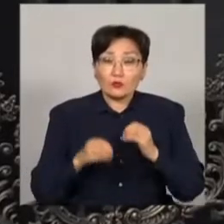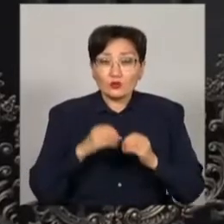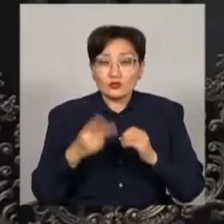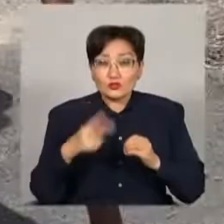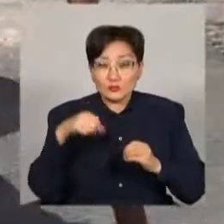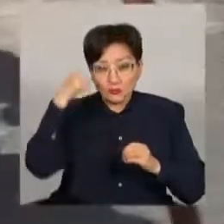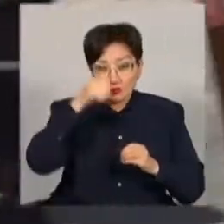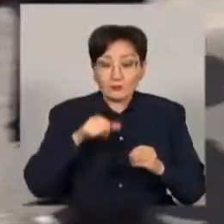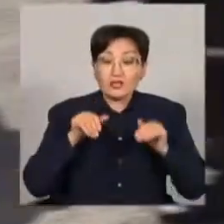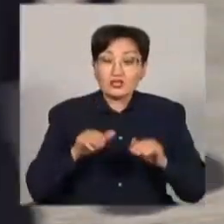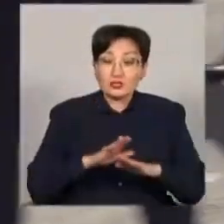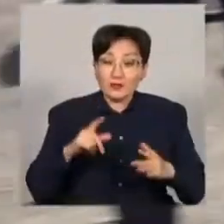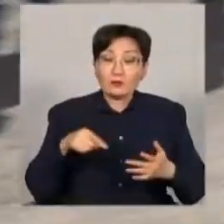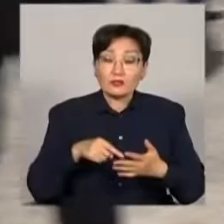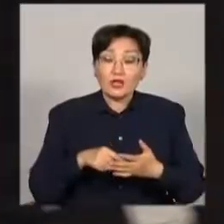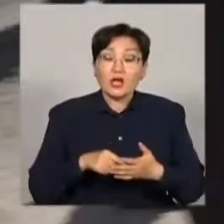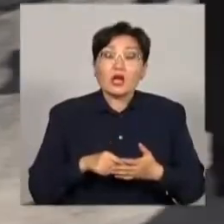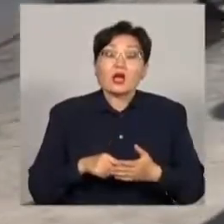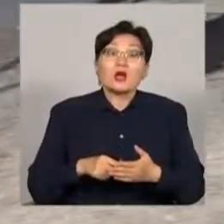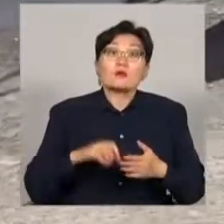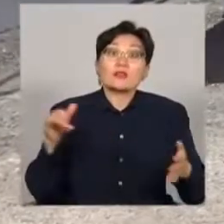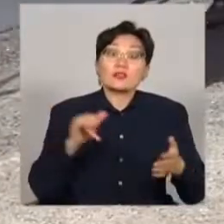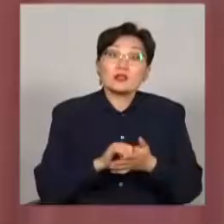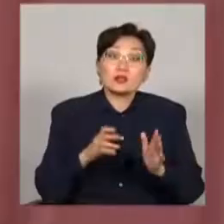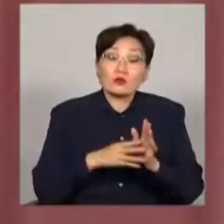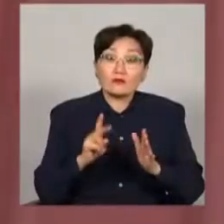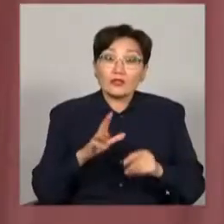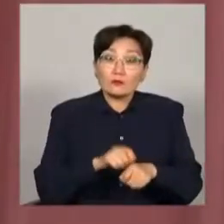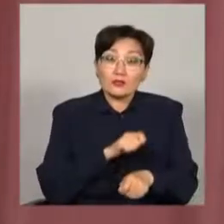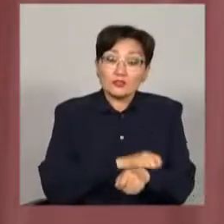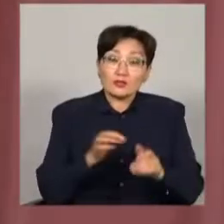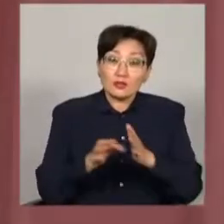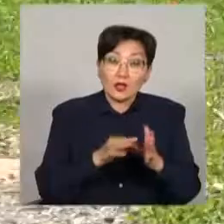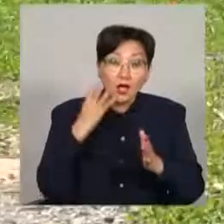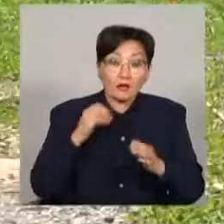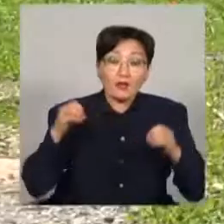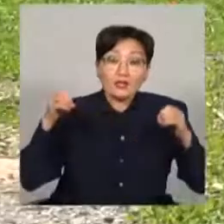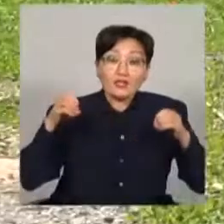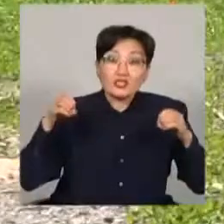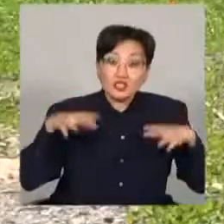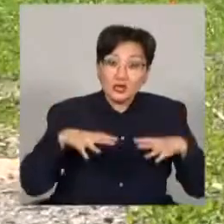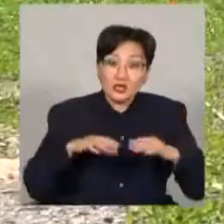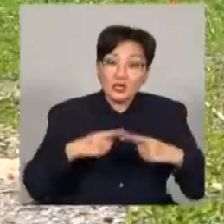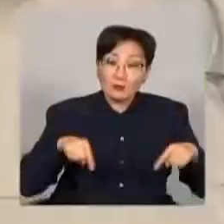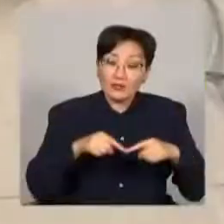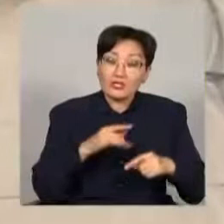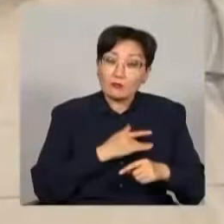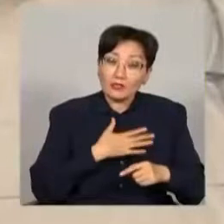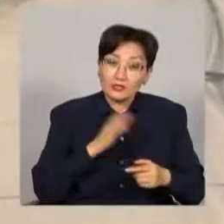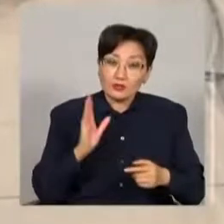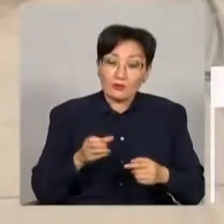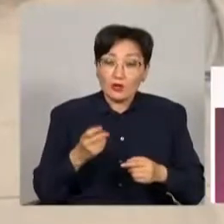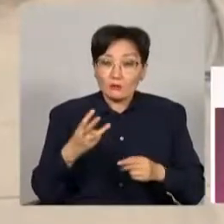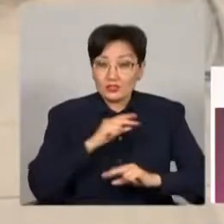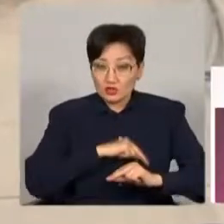келе жатқан мәселе. Трансформатор орнатылатын 9 шаршы метр жер бірден Алматы жарық компаниясының балансына алынады. Бірінші жұмыстар